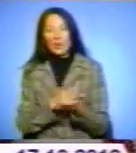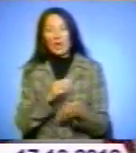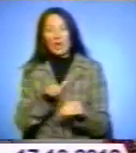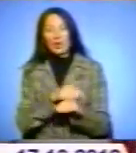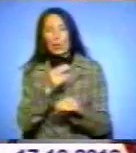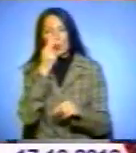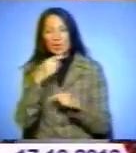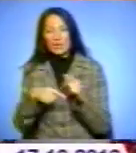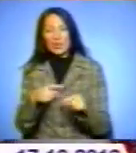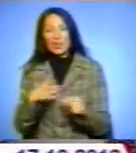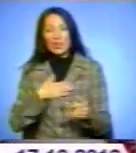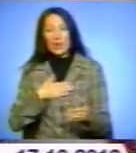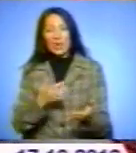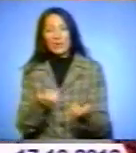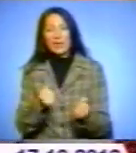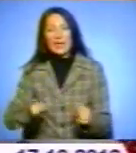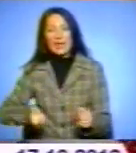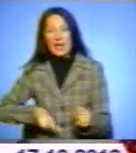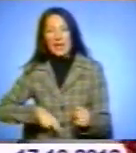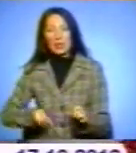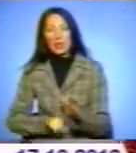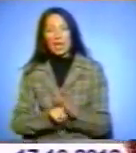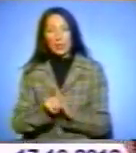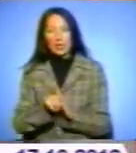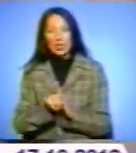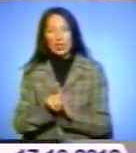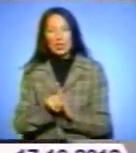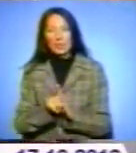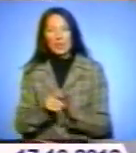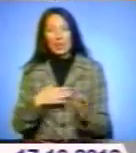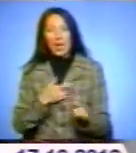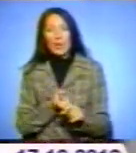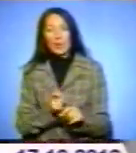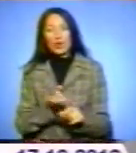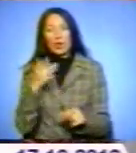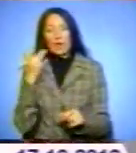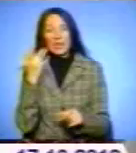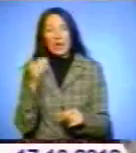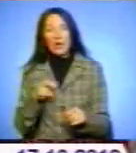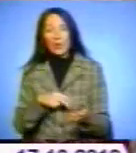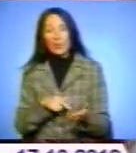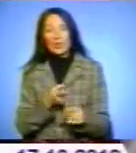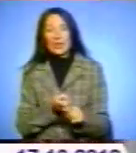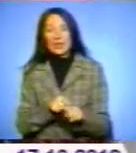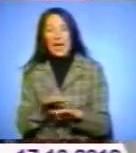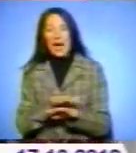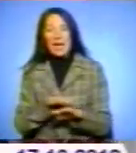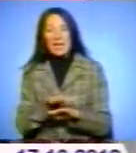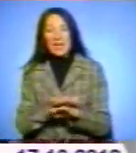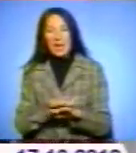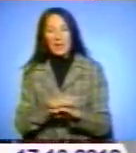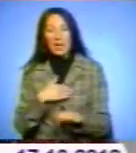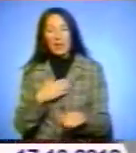у нас. Такий ми взяли директора на почин, от і нам дуже легко пішла ця ярмарка.